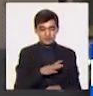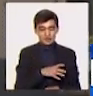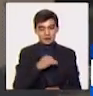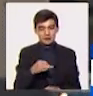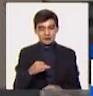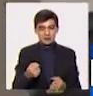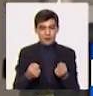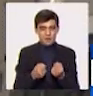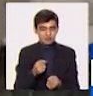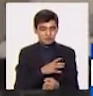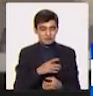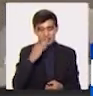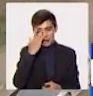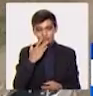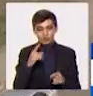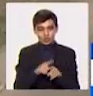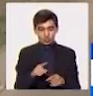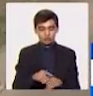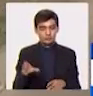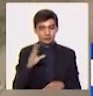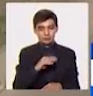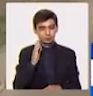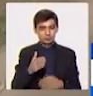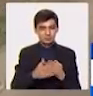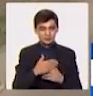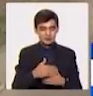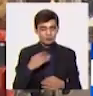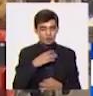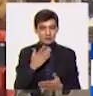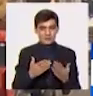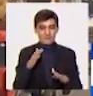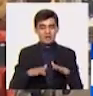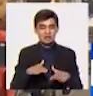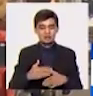шектеу жаз айларында да енгізіледі. Ыстық мезгілде жүк тасымалдаушылар күндіз жол